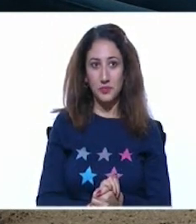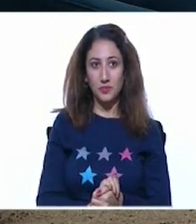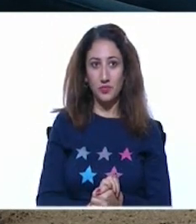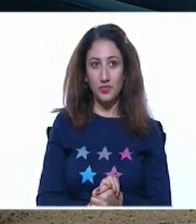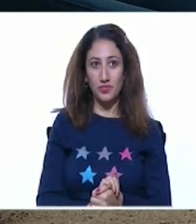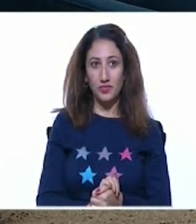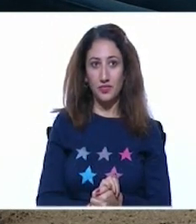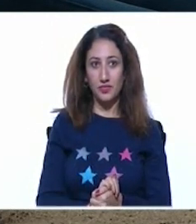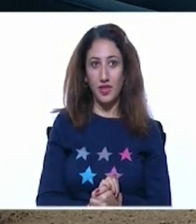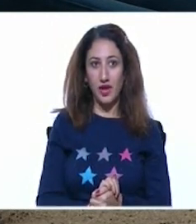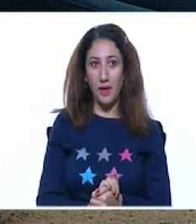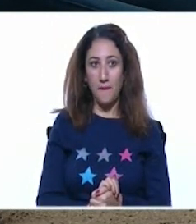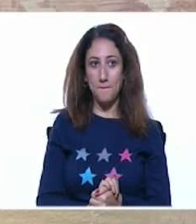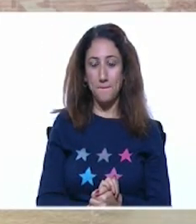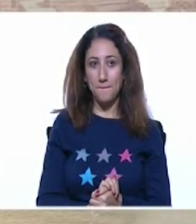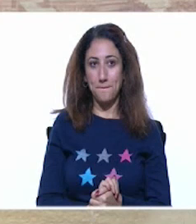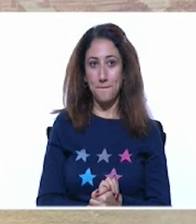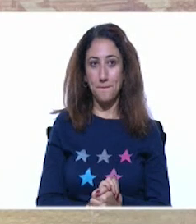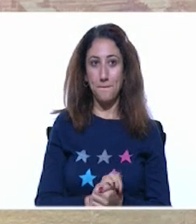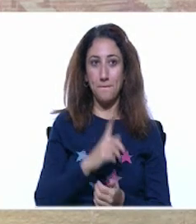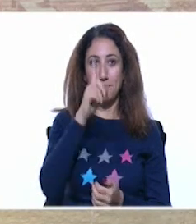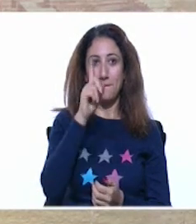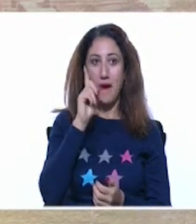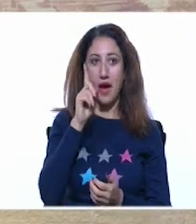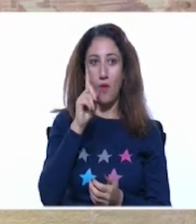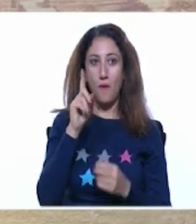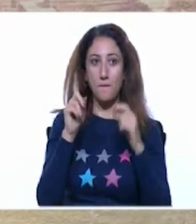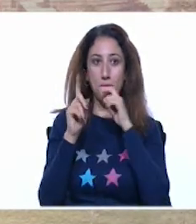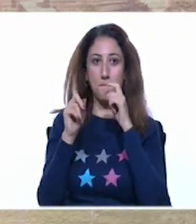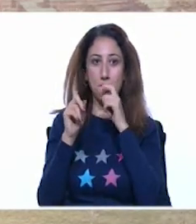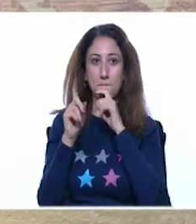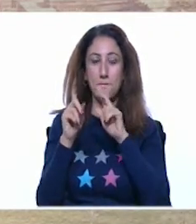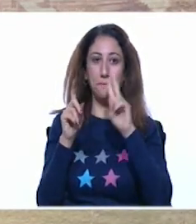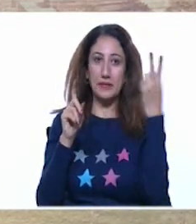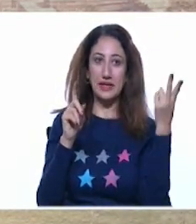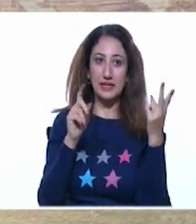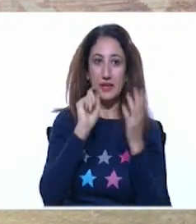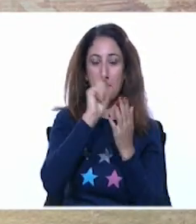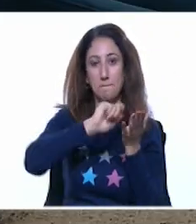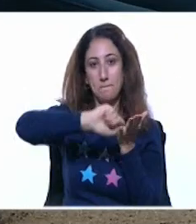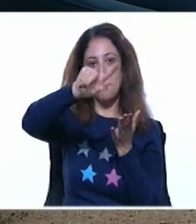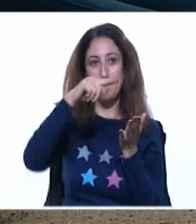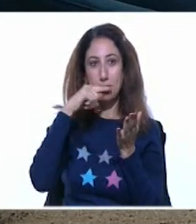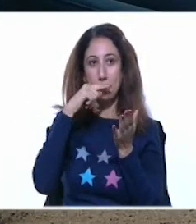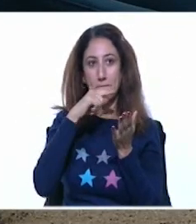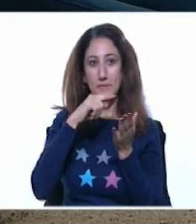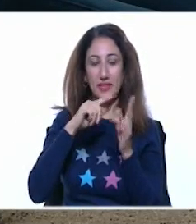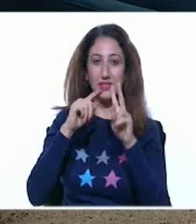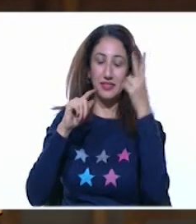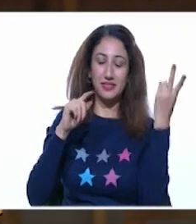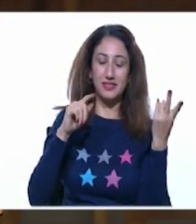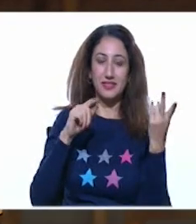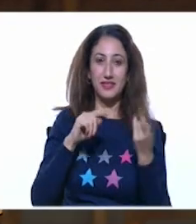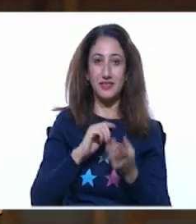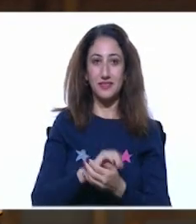ايوه جميله دي بقى اول خيانه، لما تخلص مع مراتك كلمني مستنياك، دي اول مسج الناس عرفت ان هو بيخون.